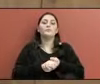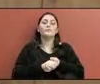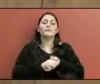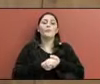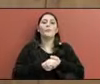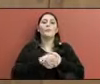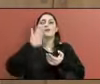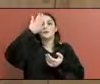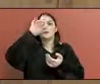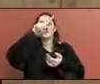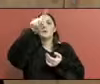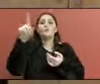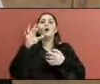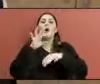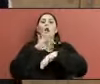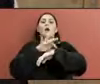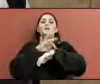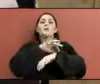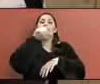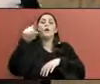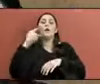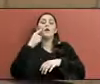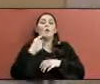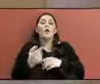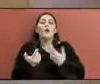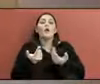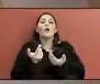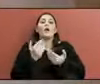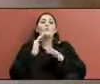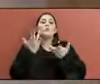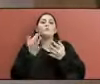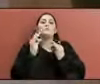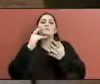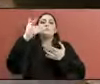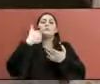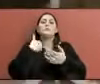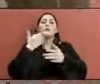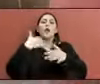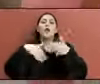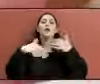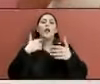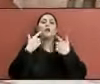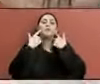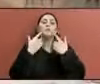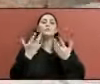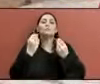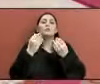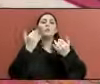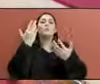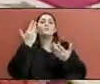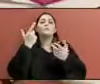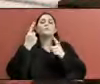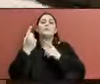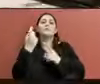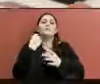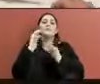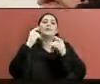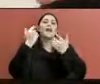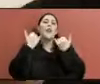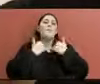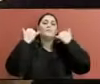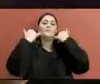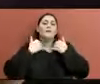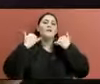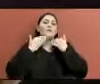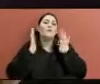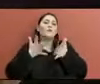hastanelere ulaşım noktasında engellilerimizin bizlere yoğun talepleri oluyor. Bu noktada da sağlık noktasında bu böyle. Biz her